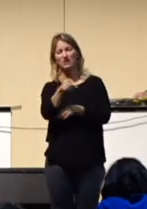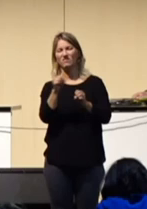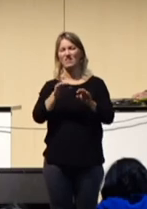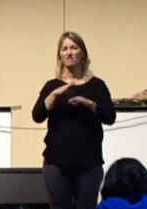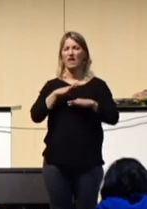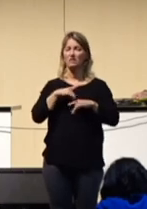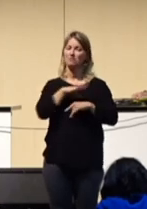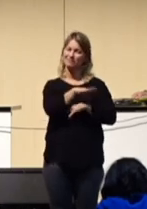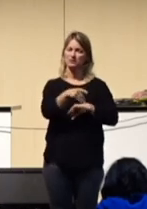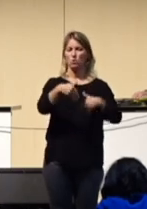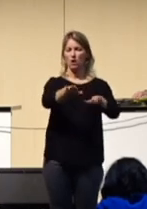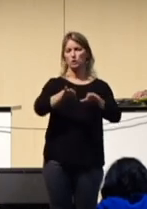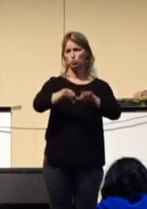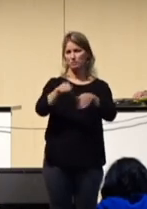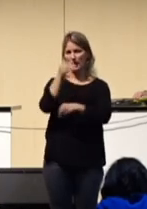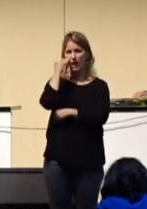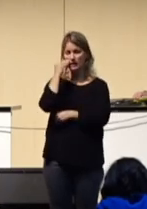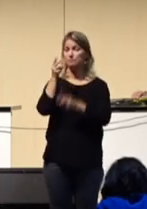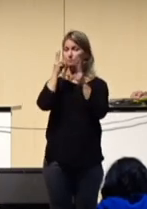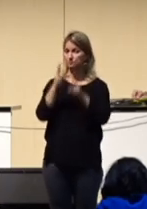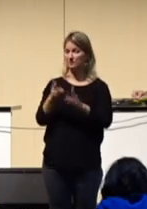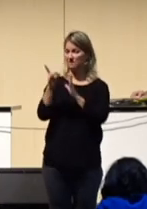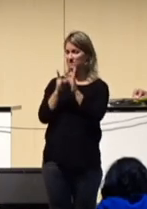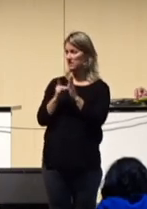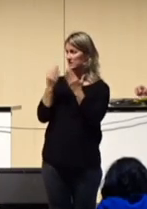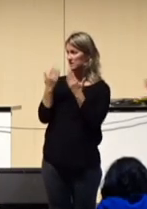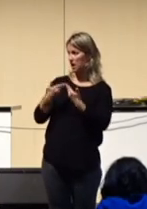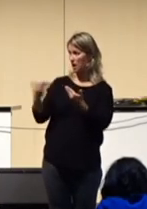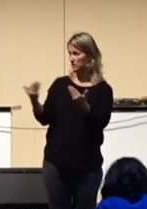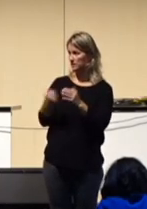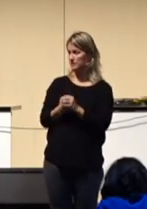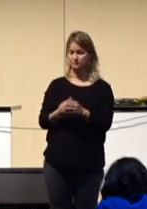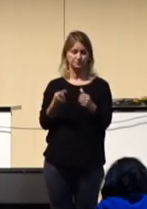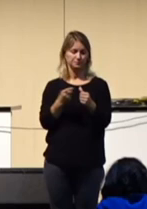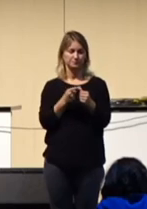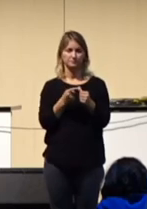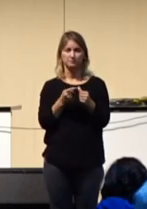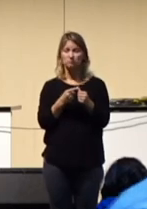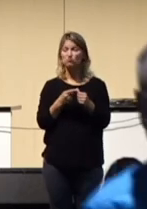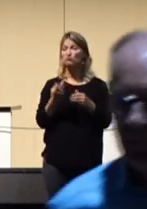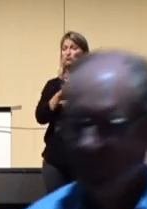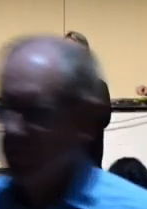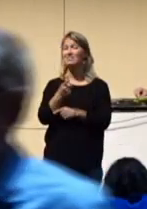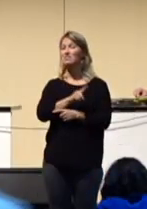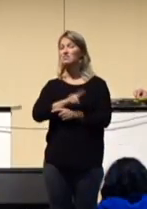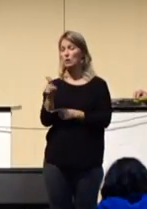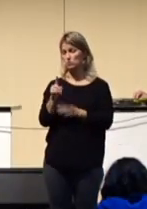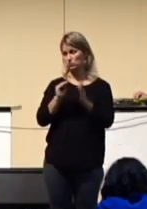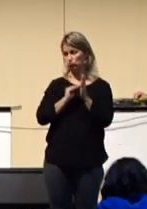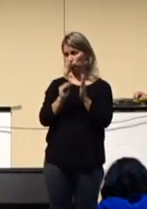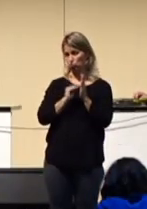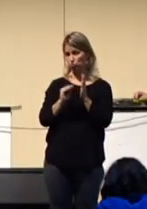Winterferien. So, und jetzt zu den Fakten. Erstens, es haben ungefähr 1.000 Schülerinnen und